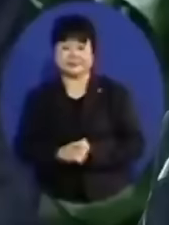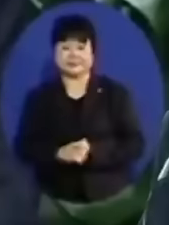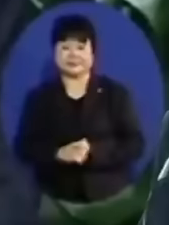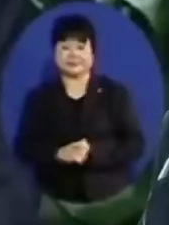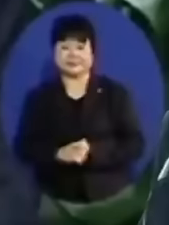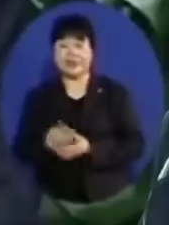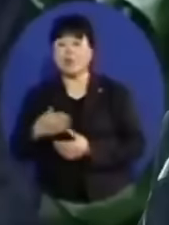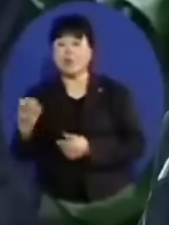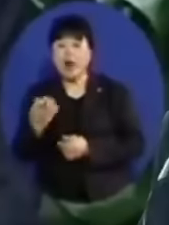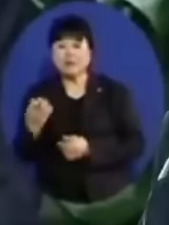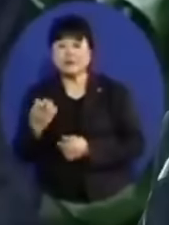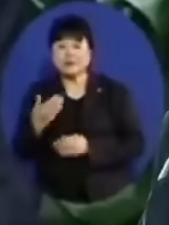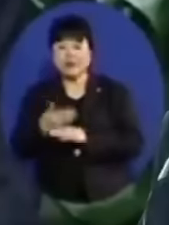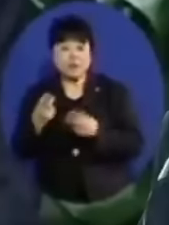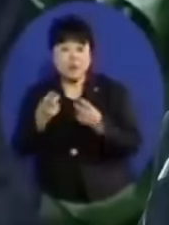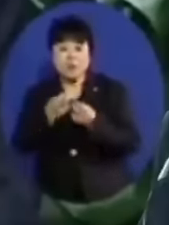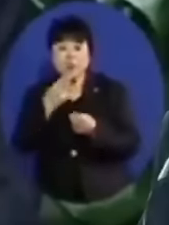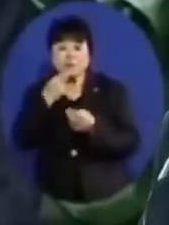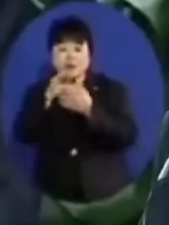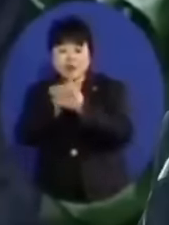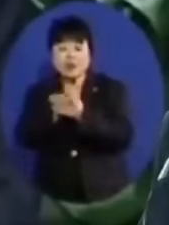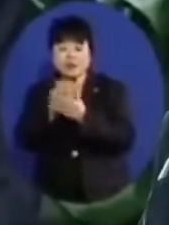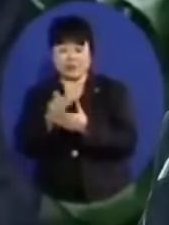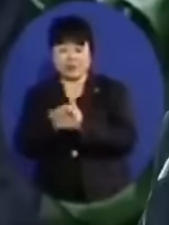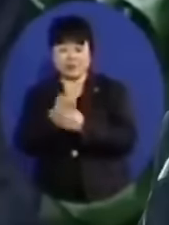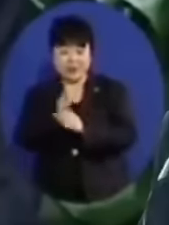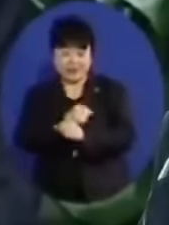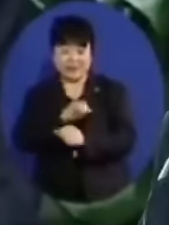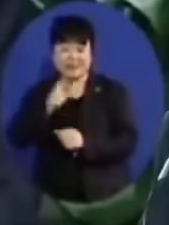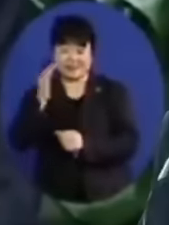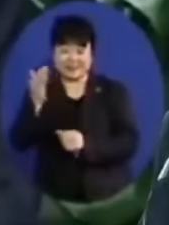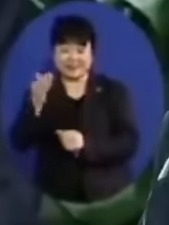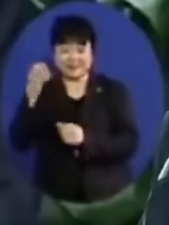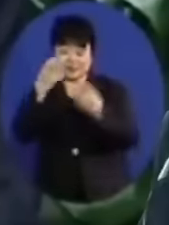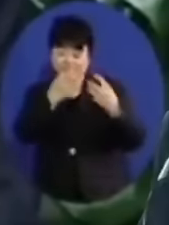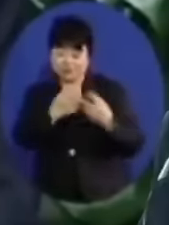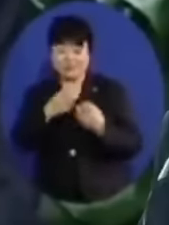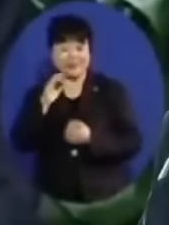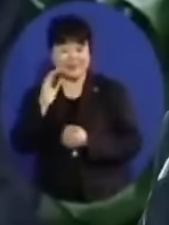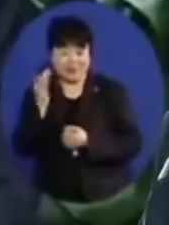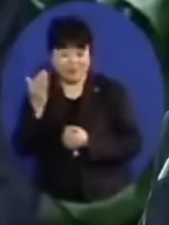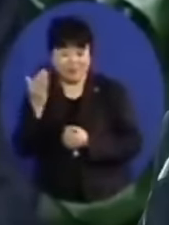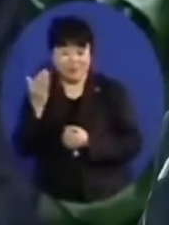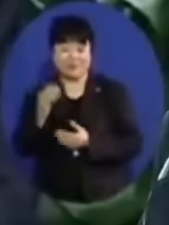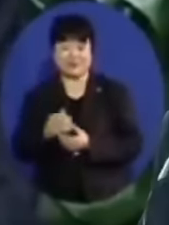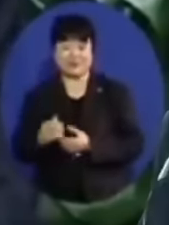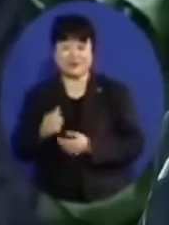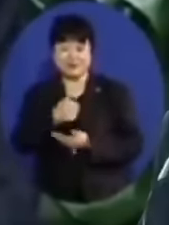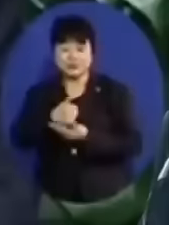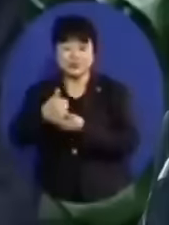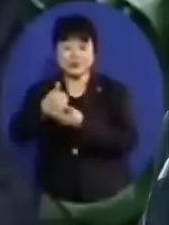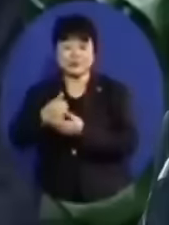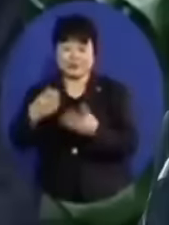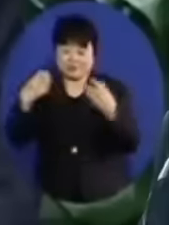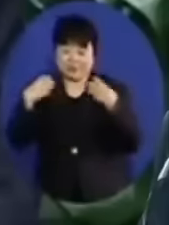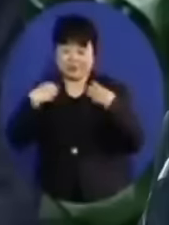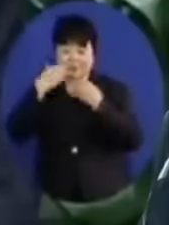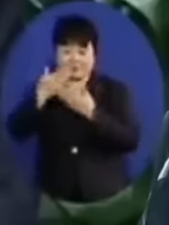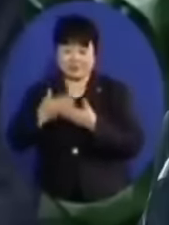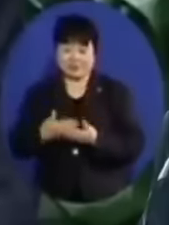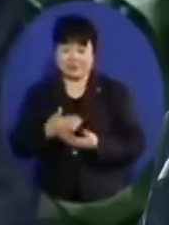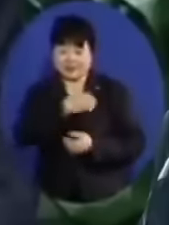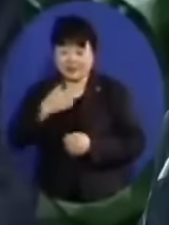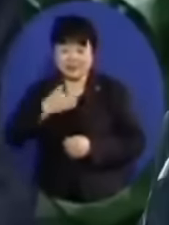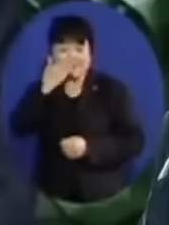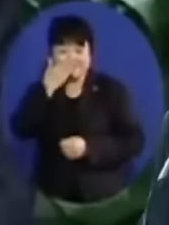쥐가 아프니까 별 도리 없이 기도하게 되고, 기도하게 되니까 성령 충만하게 되고 주님 소명을 받게